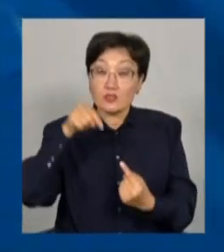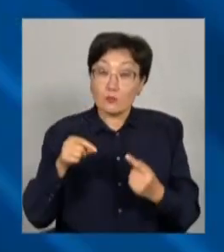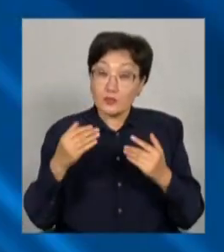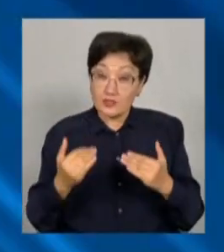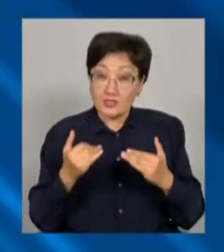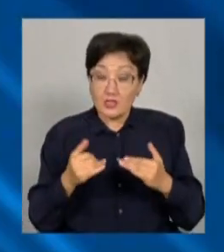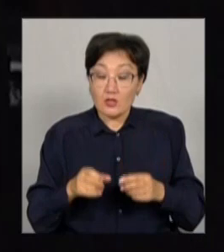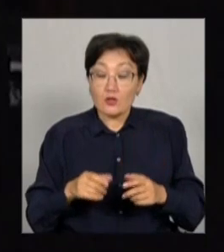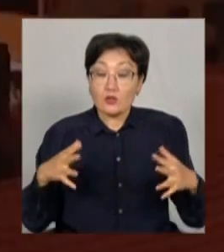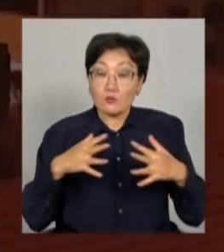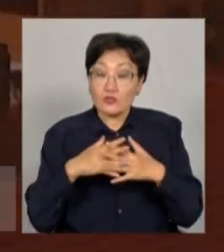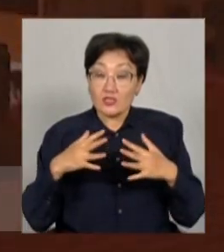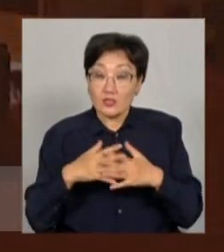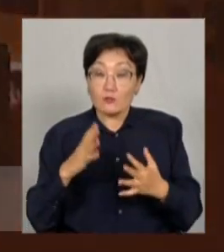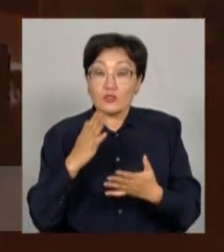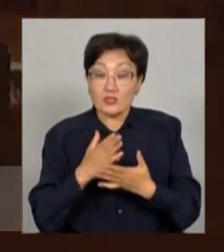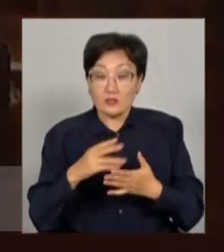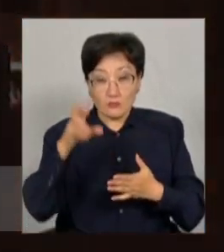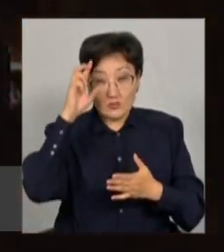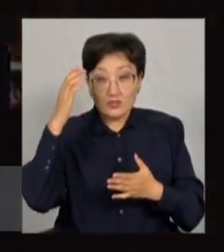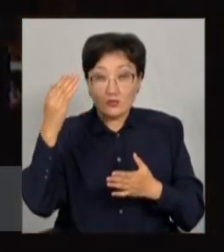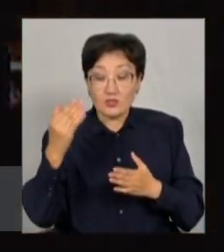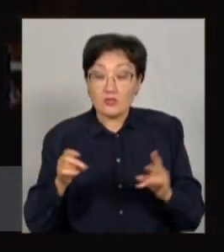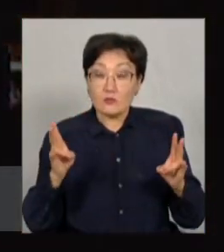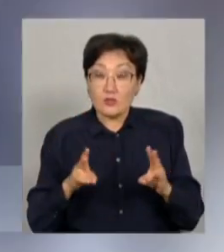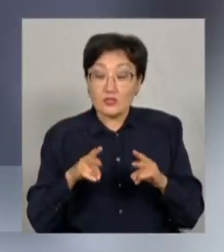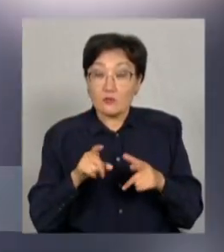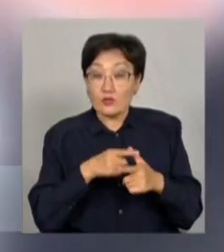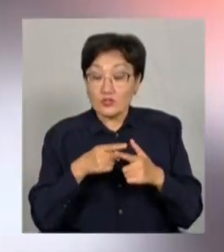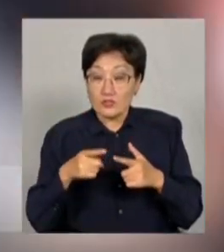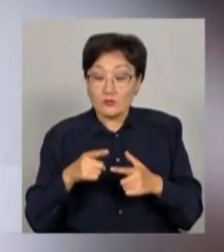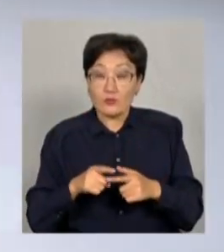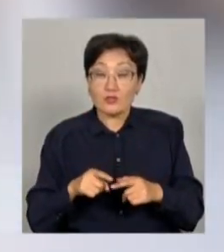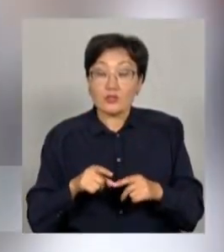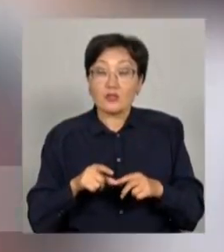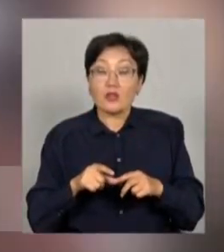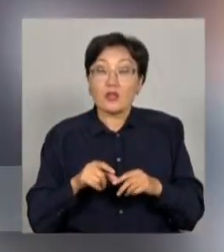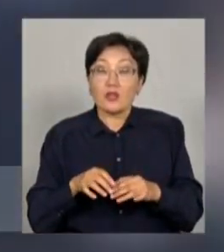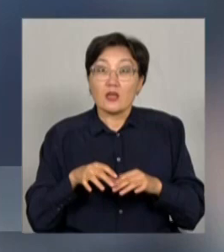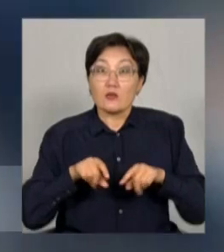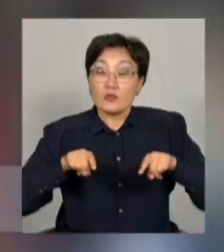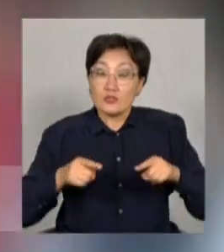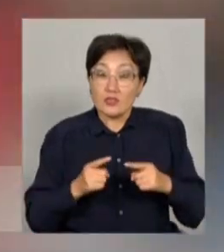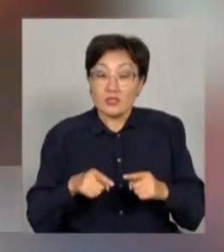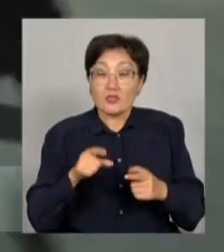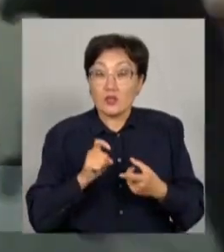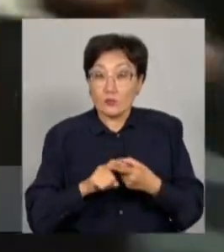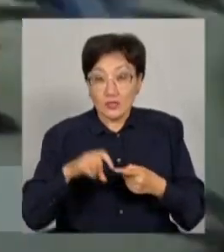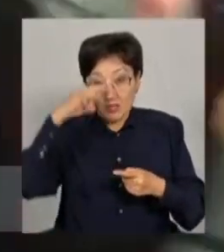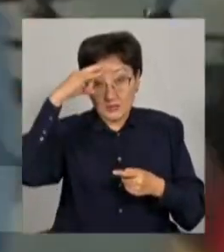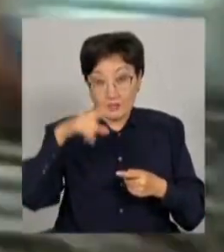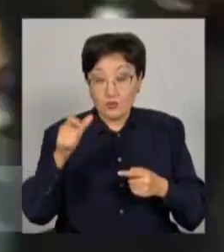әзірге қарулы қақтығыс болып жатқан мемлекетте зардап шеккен немесе кепілдікке алынған отандастарымыз туралы мәлімет